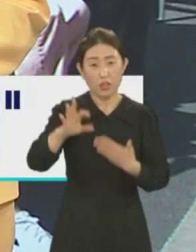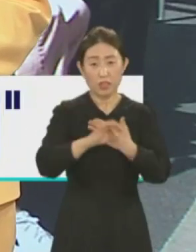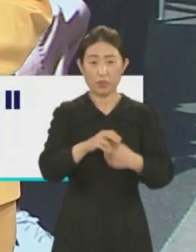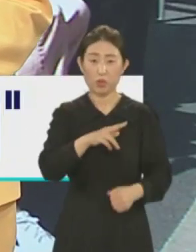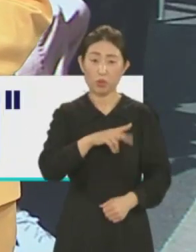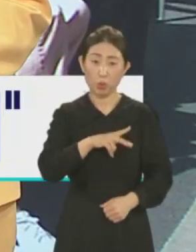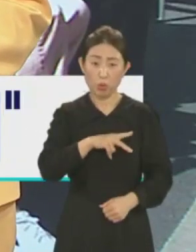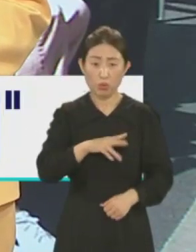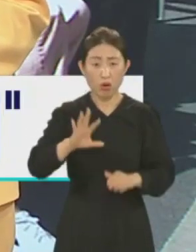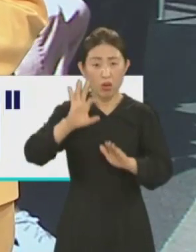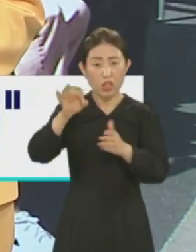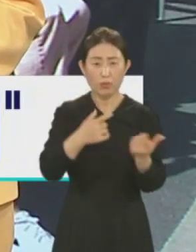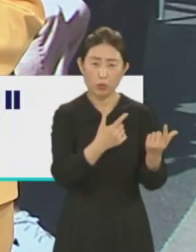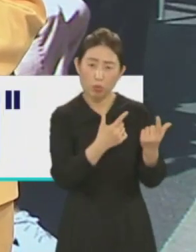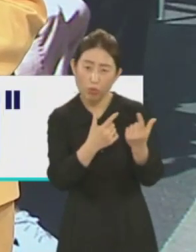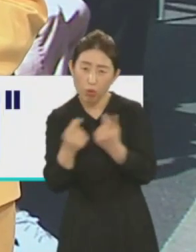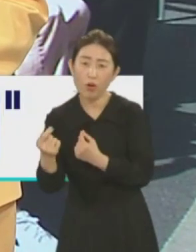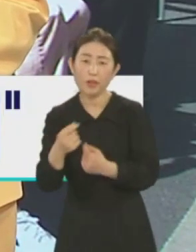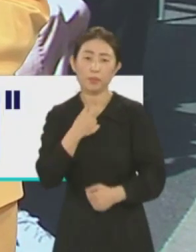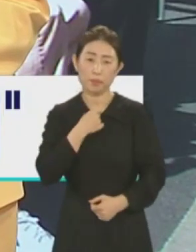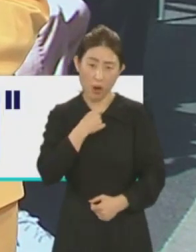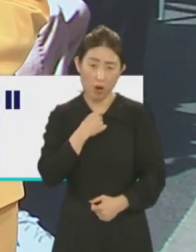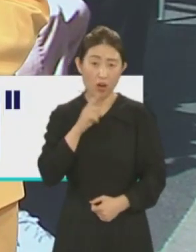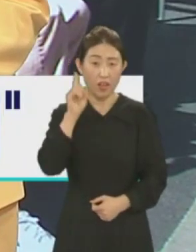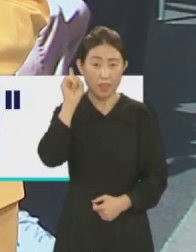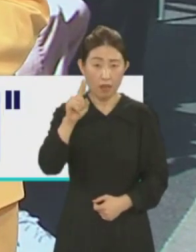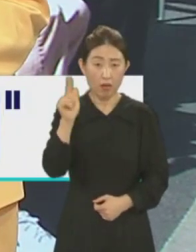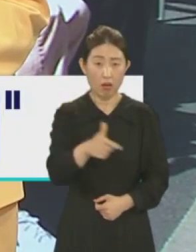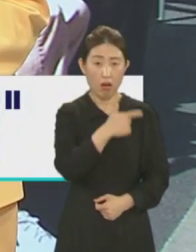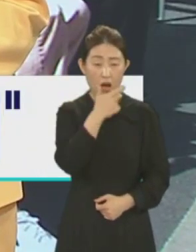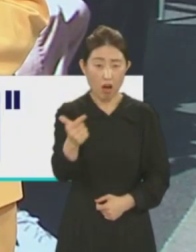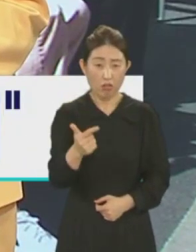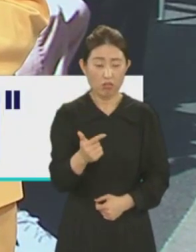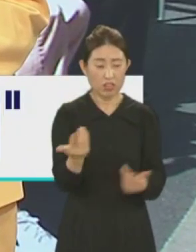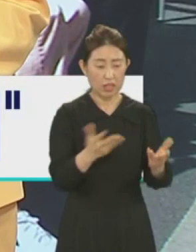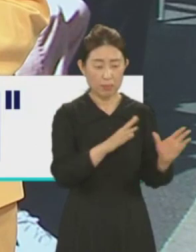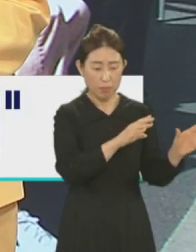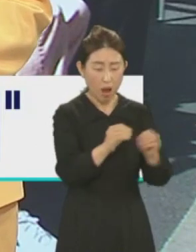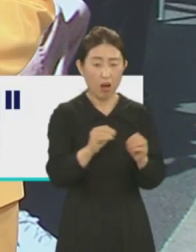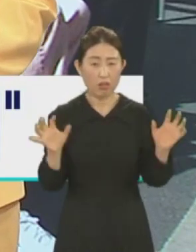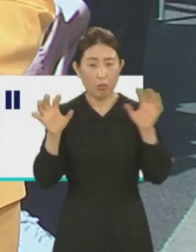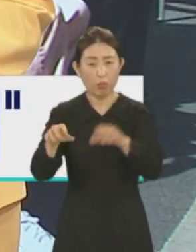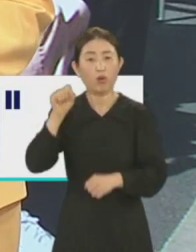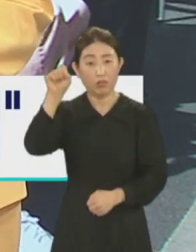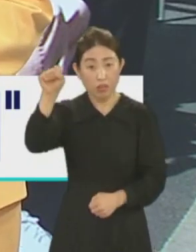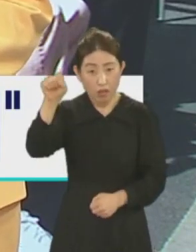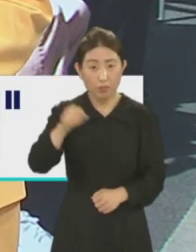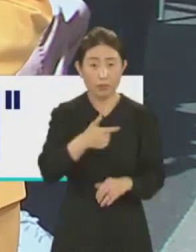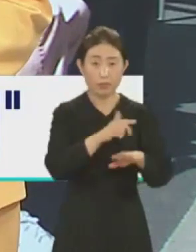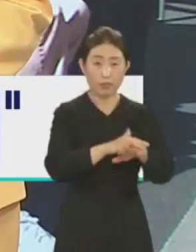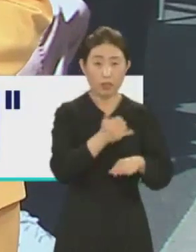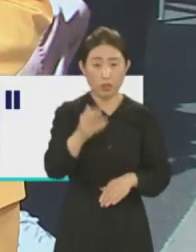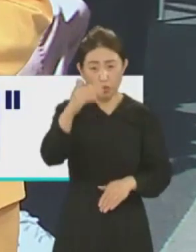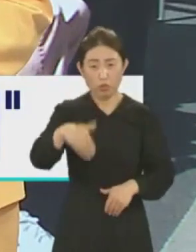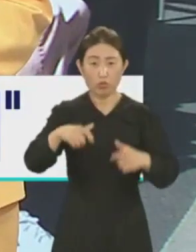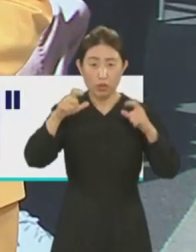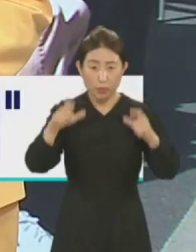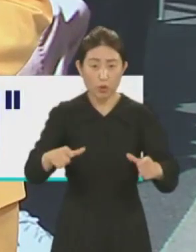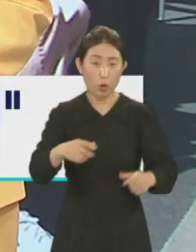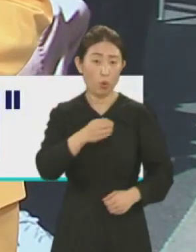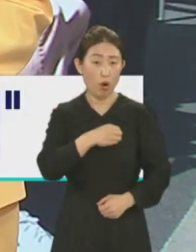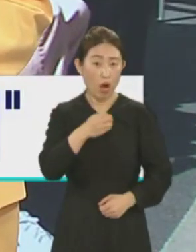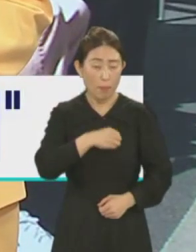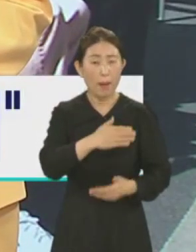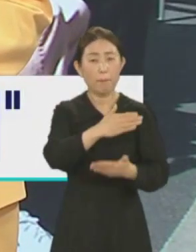학교 비정규직 노조가 임금체계 단일화 등을 요구하며 내일 하루 총 파업에 들어갑니다 대전 세종 충남에선 전체